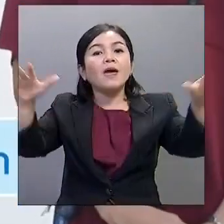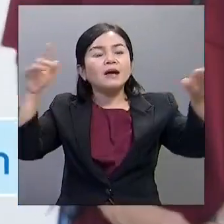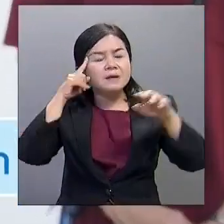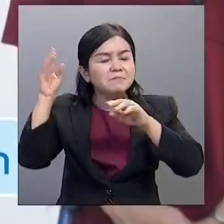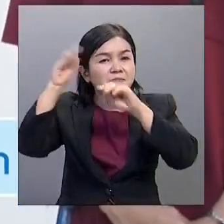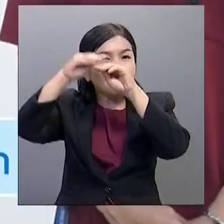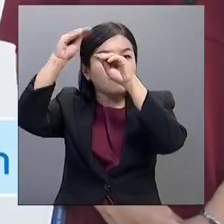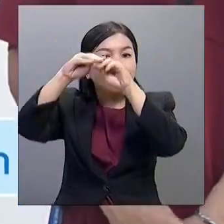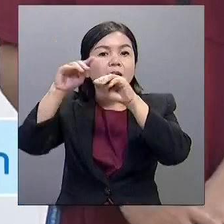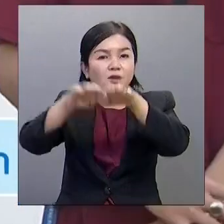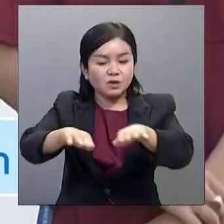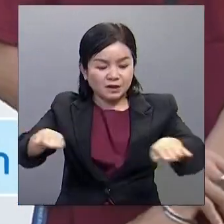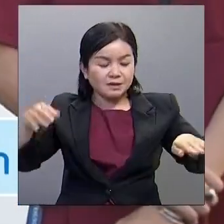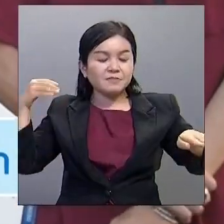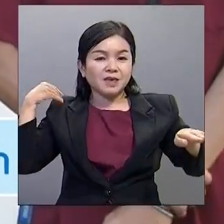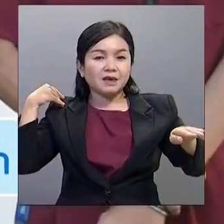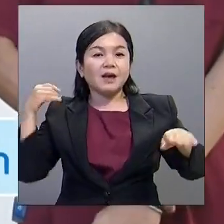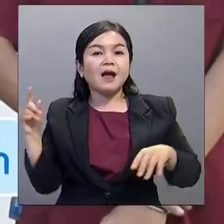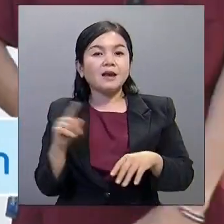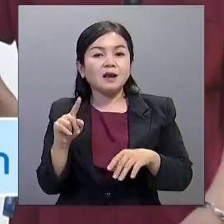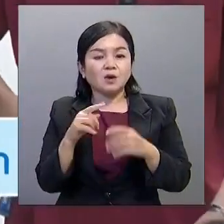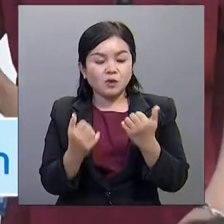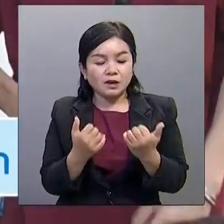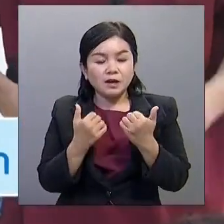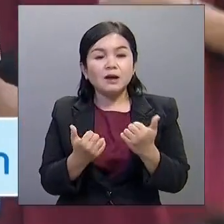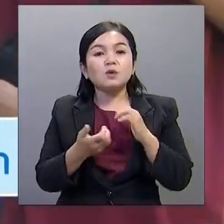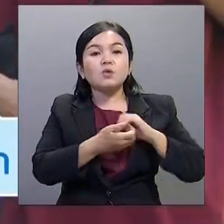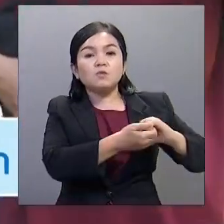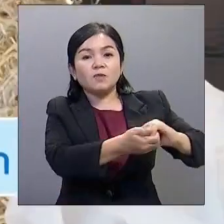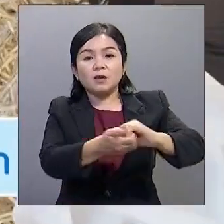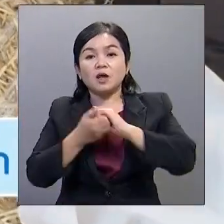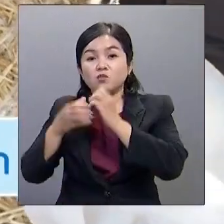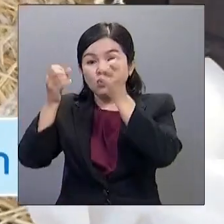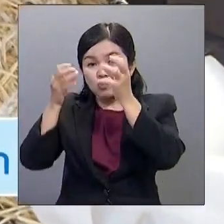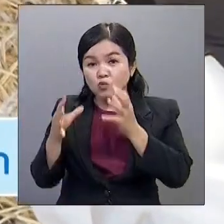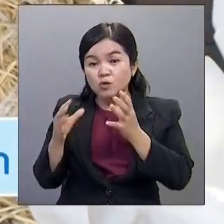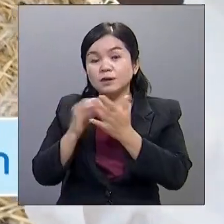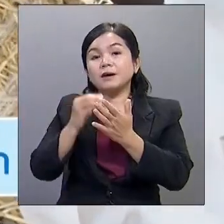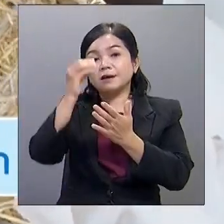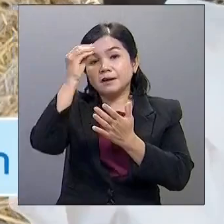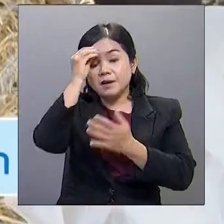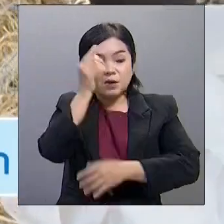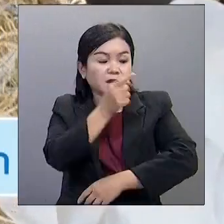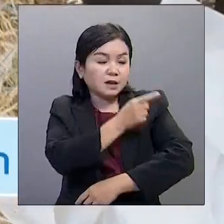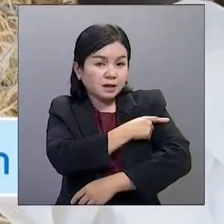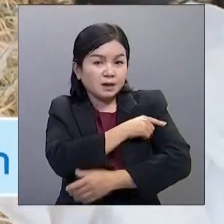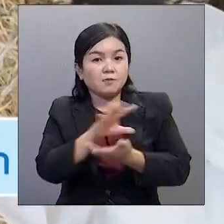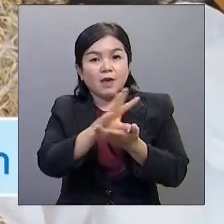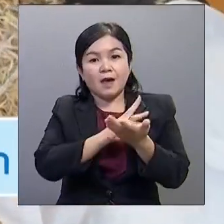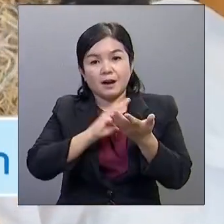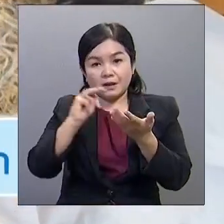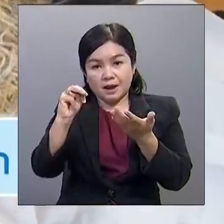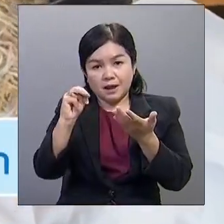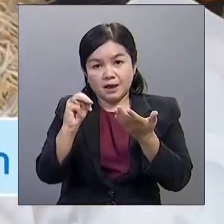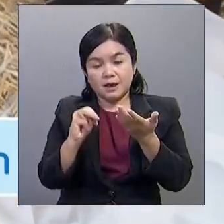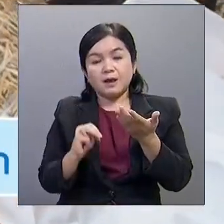อยอดและสร้างสรรค์ของเด็กๆนั่นเองครับ ซึ่งงานนี้นะคะก็มีการร่วมกันกับคณาจารย์และนิสิตคณะสถาปัตยกรรมศาสตร์มหาวิทยาลัยนเรศว